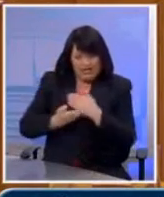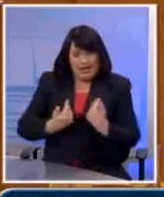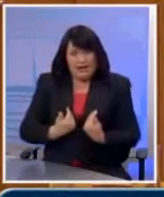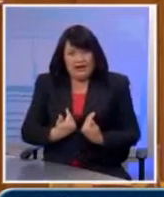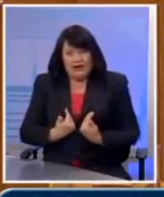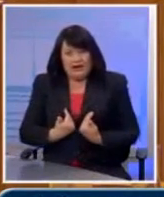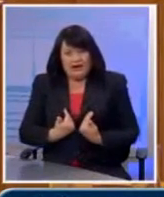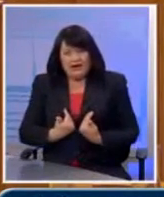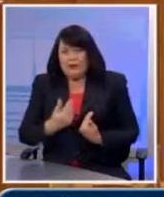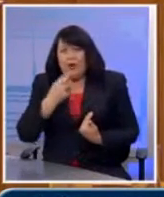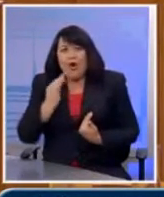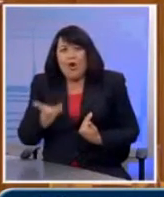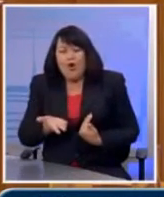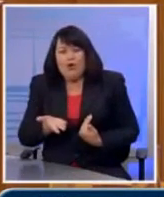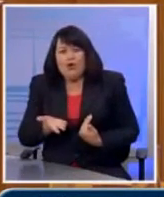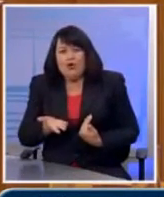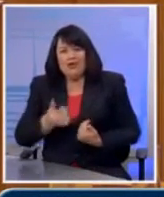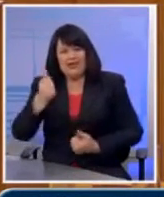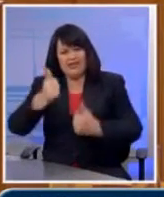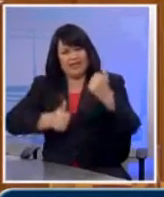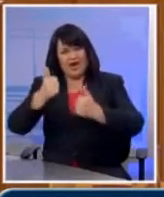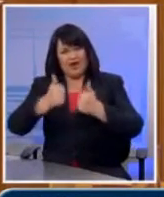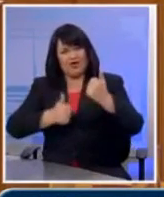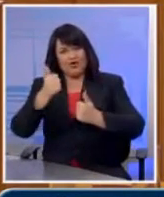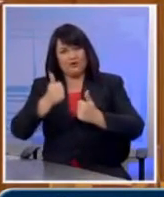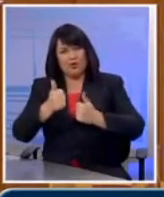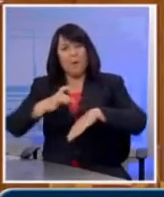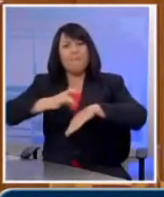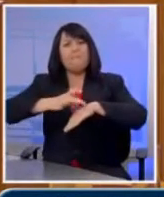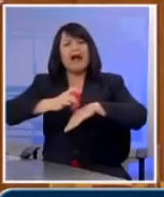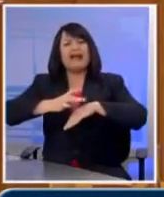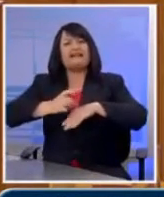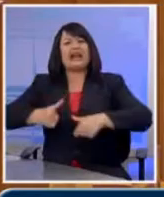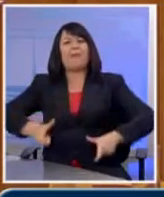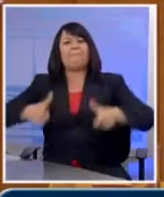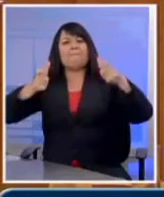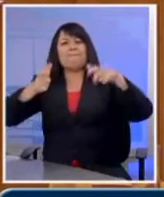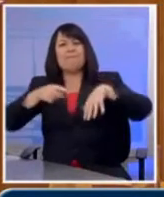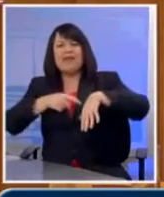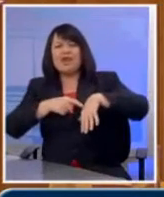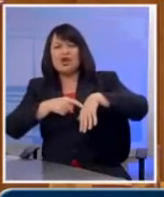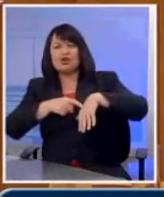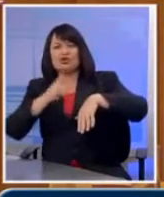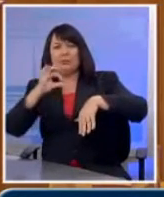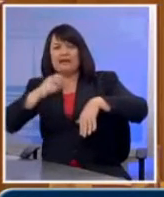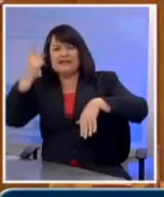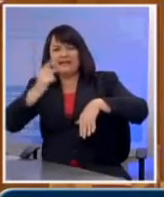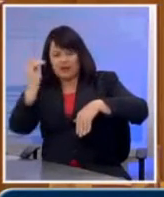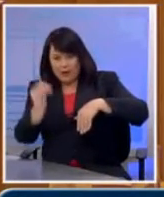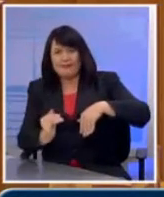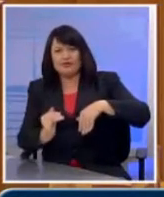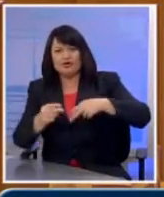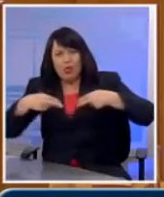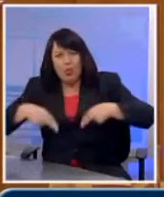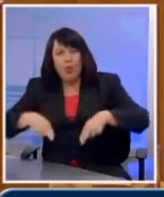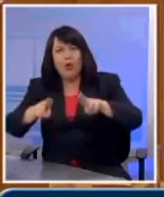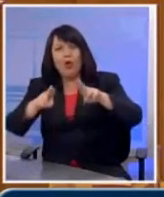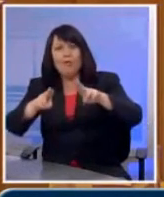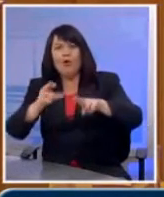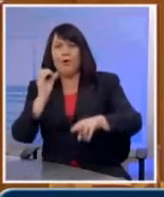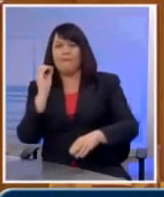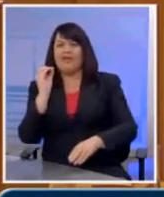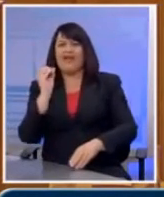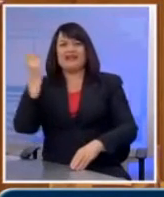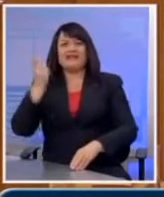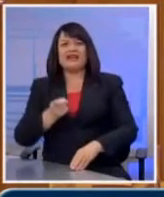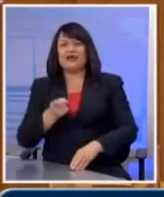Μας καταγγέλλετε γιατί κάνουμε διαγωνισμούς για το Πάτρα Πύργος με εκπτώσεις πάνω από 50% και όχι με 0%